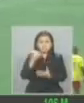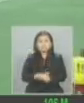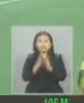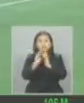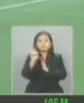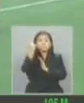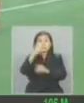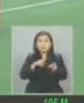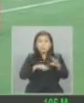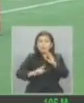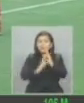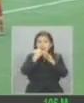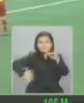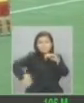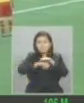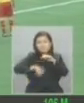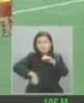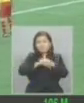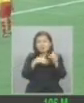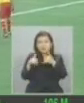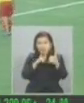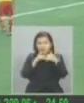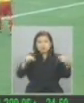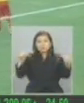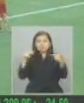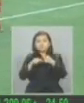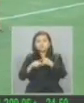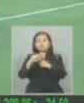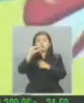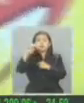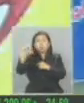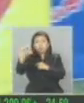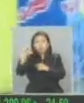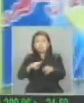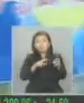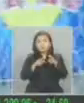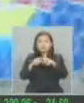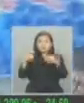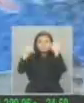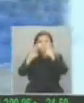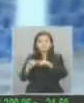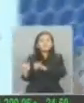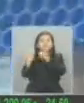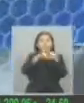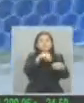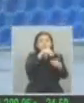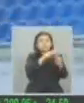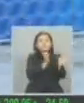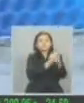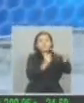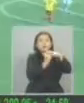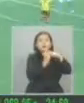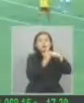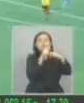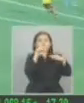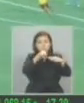อบฝีเท้ากับโอสถสภาก่อนหน้านี้แต่ว่าไม่ผ่านนะคะและก็เจรจาไม่ลงตัวจึงมาอยู่กับ SCG สมุทรสงครามรวมถึงควินตันฟ